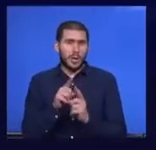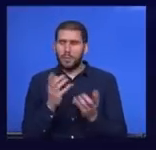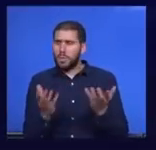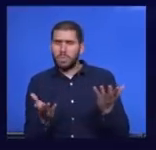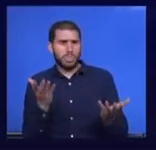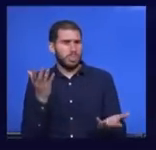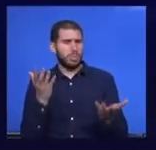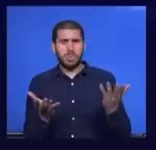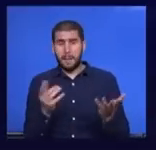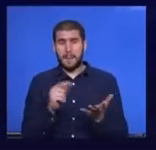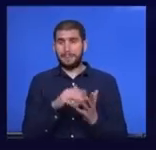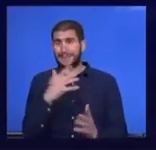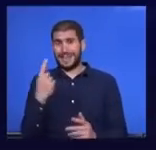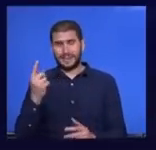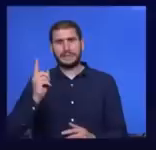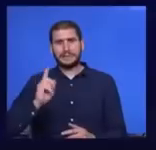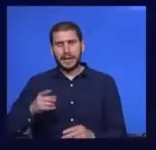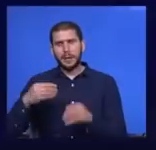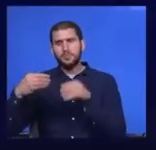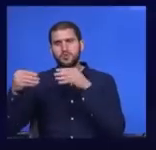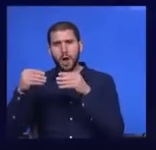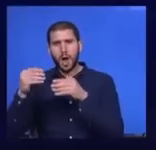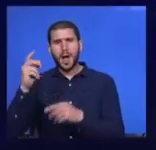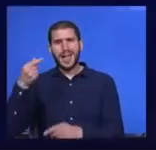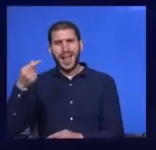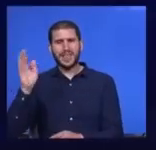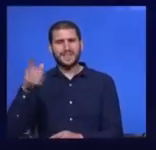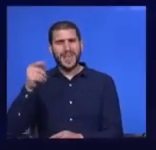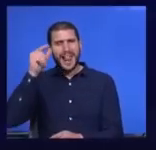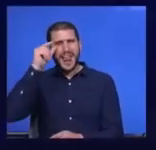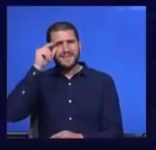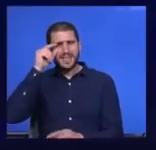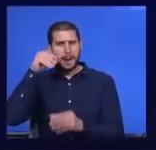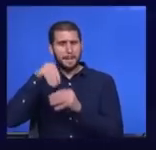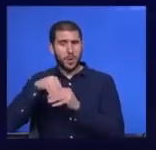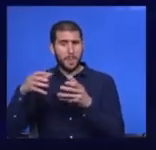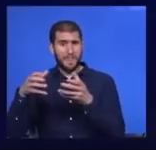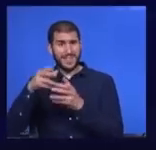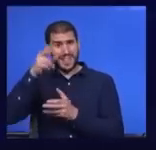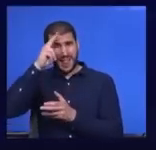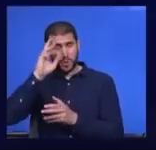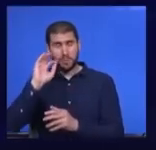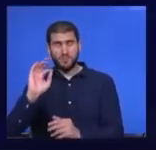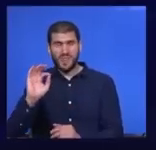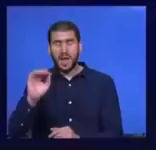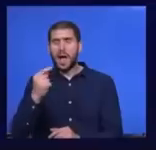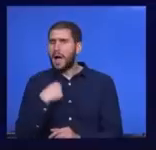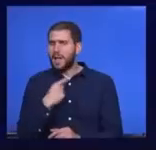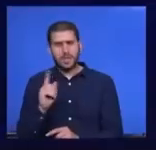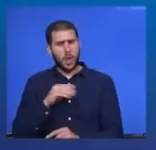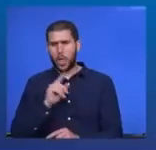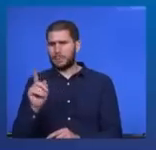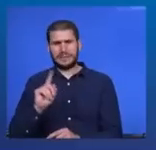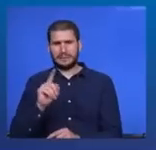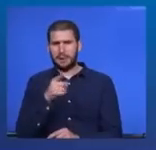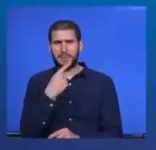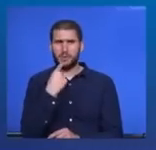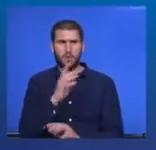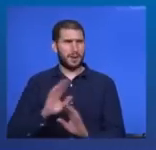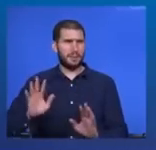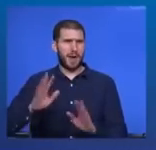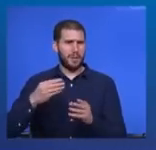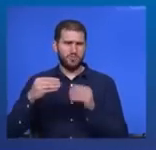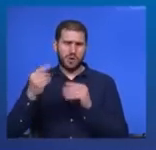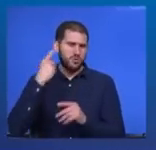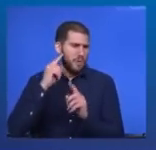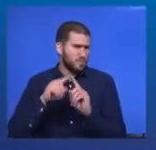לסדן, כי מצד אחד הוא צריך לפשר בין גלנט ליריב לוין בתוך המפלגה שלו כדי שהיא... לא, אני לא מסכימה עם הדיבורים האלה על הפשרה, זה